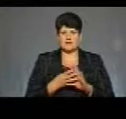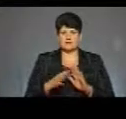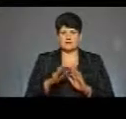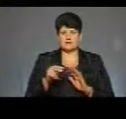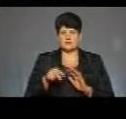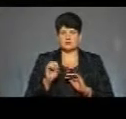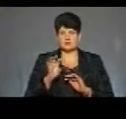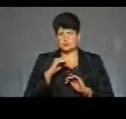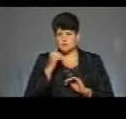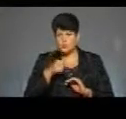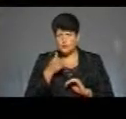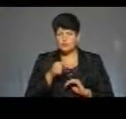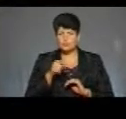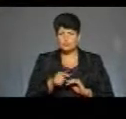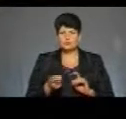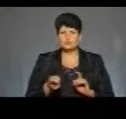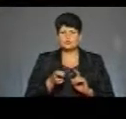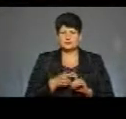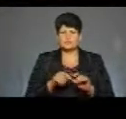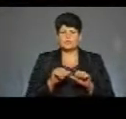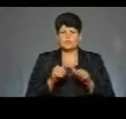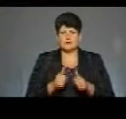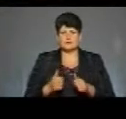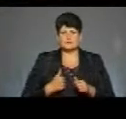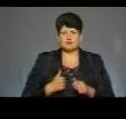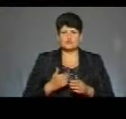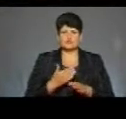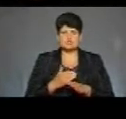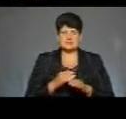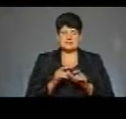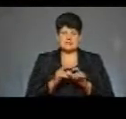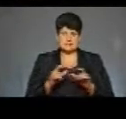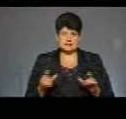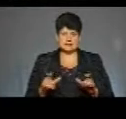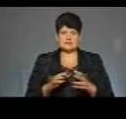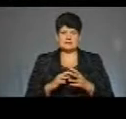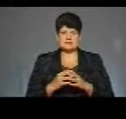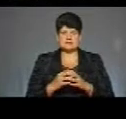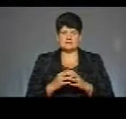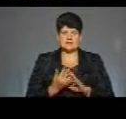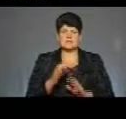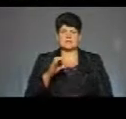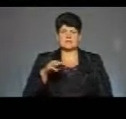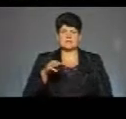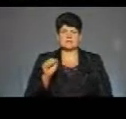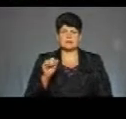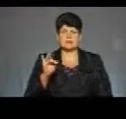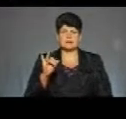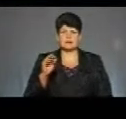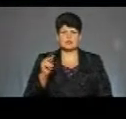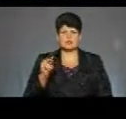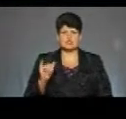вересня 2014 року. Він долучився до формування військової частини на полігоні у селі Старичі Львівської області 5 років